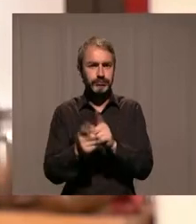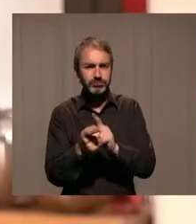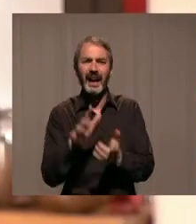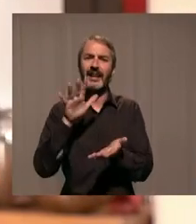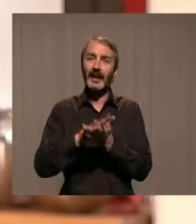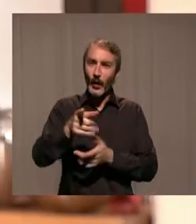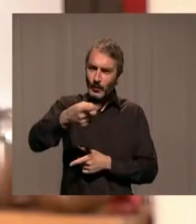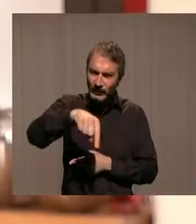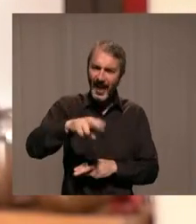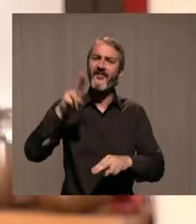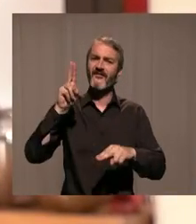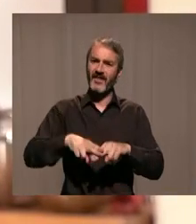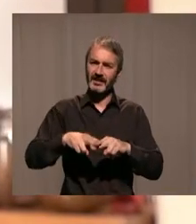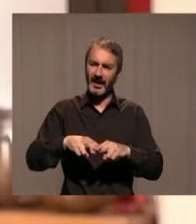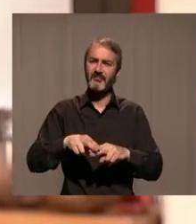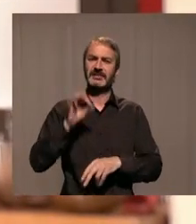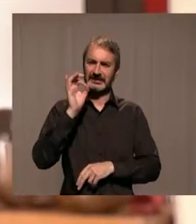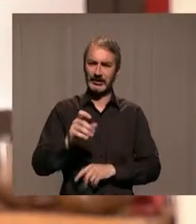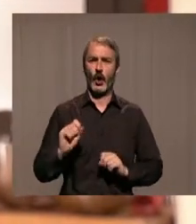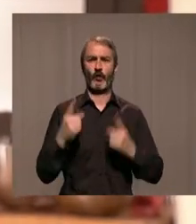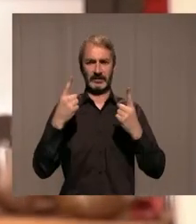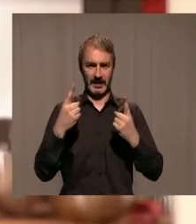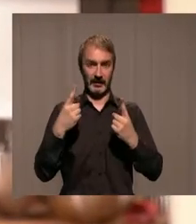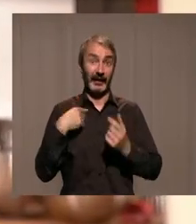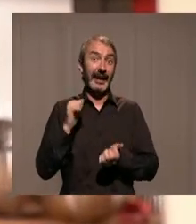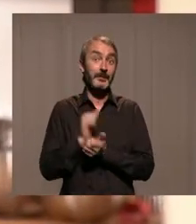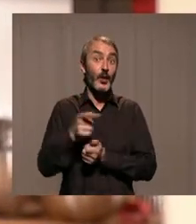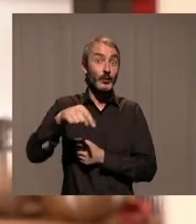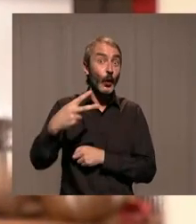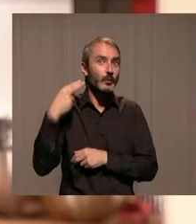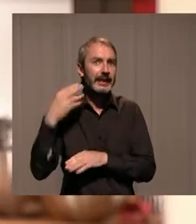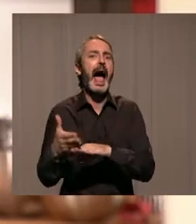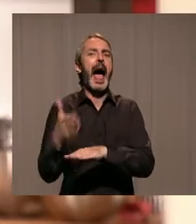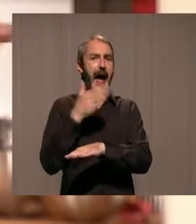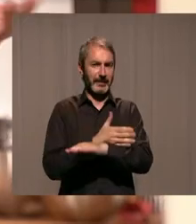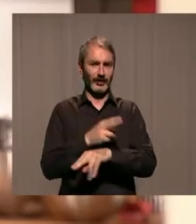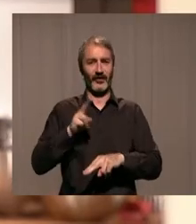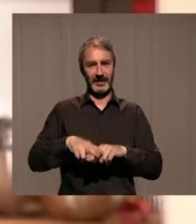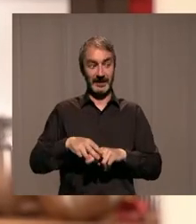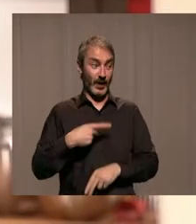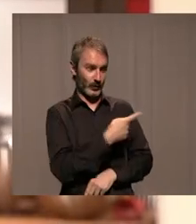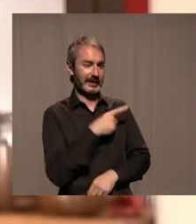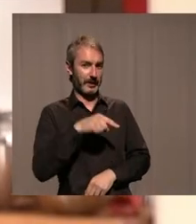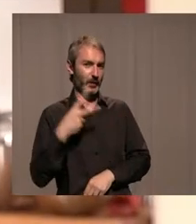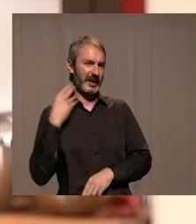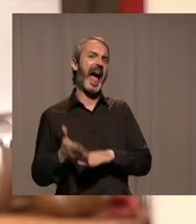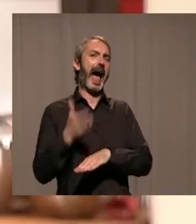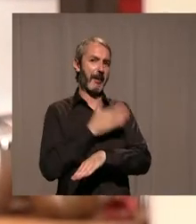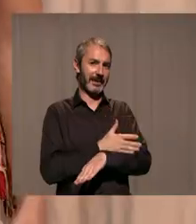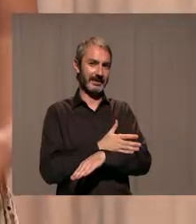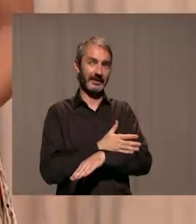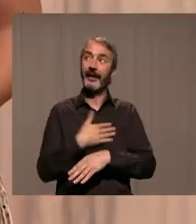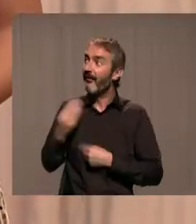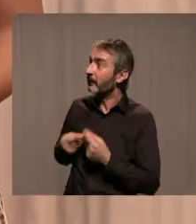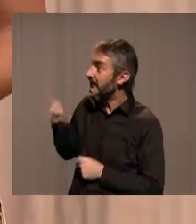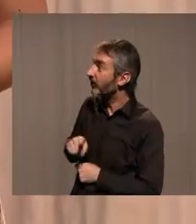tindreu la festa oficial, confiem que sigui abans de que us jubileu, no patiu, i que ens jubilem nosaltres. Maria? Doncs què, potser ens hauríem